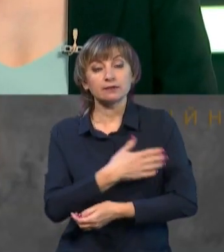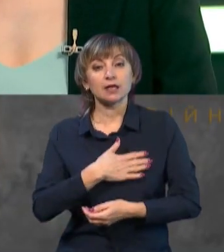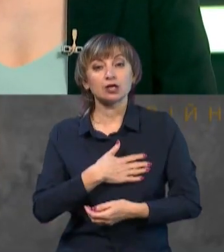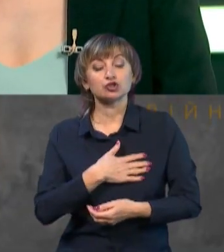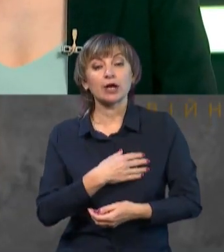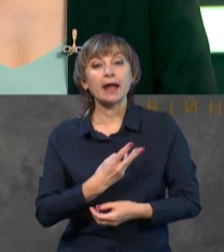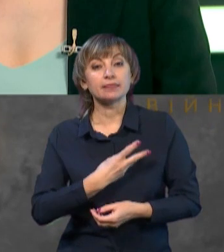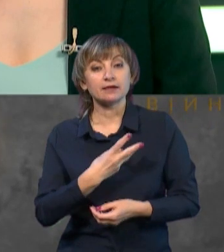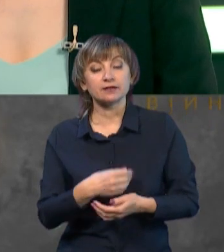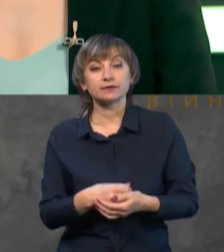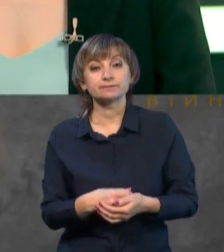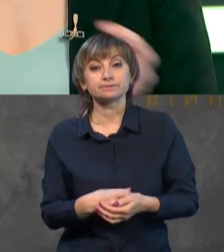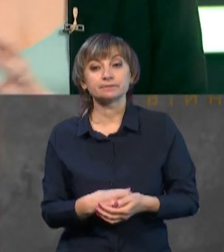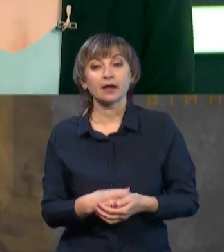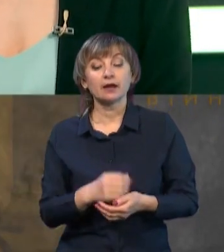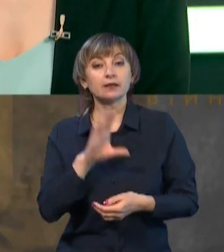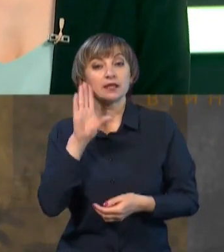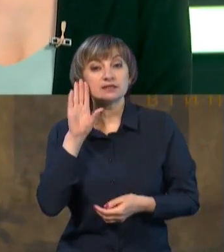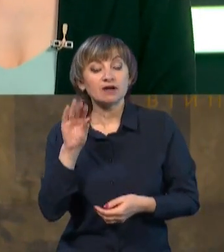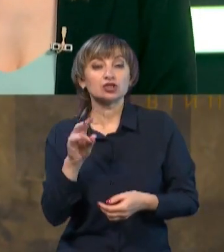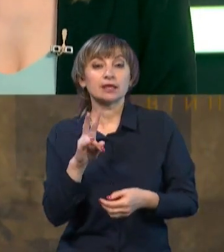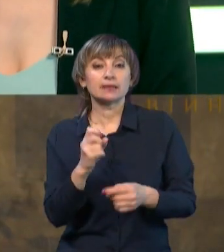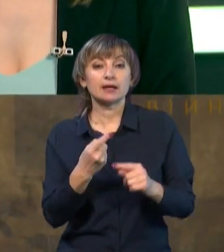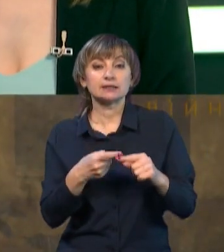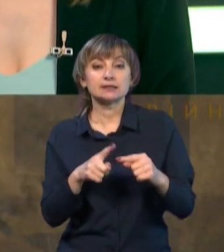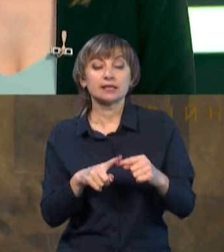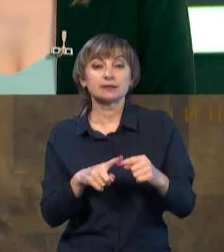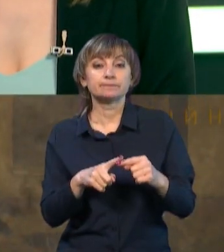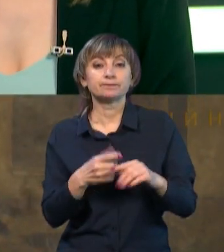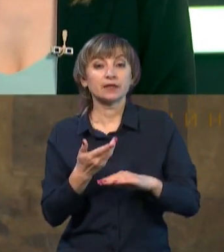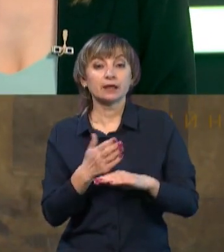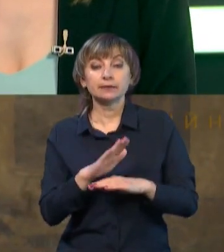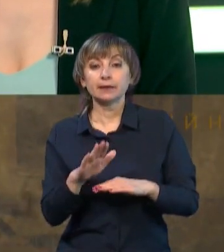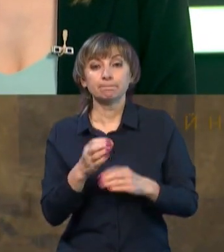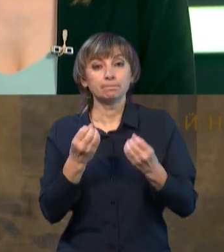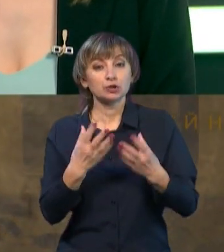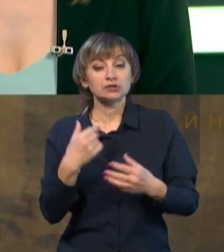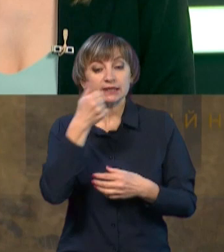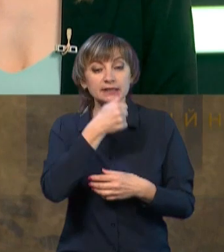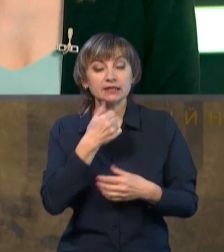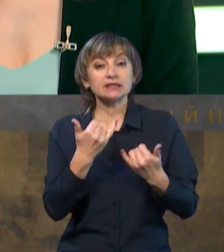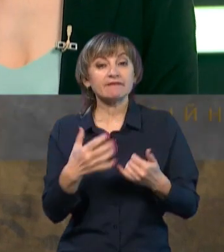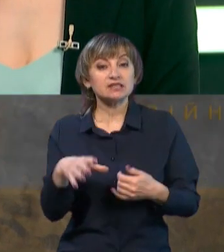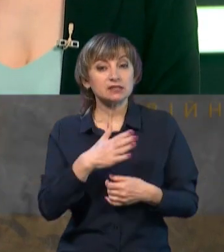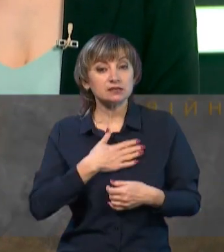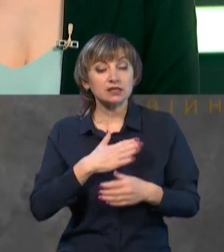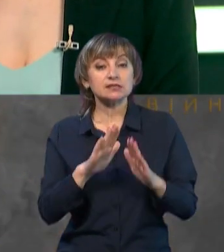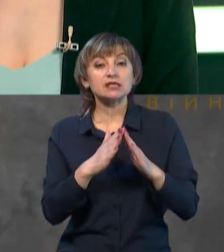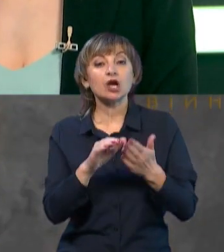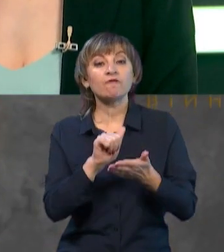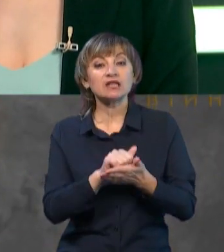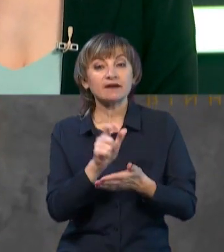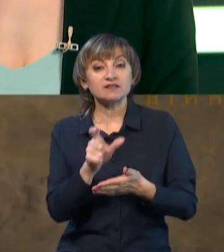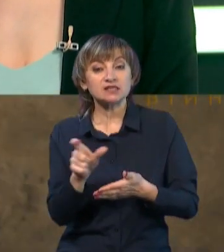власної енергії. І незважаючи на цей дуже непростий рік для всіх нас і для книговидавців